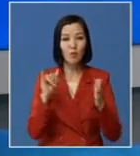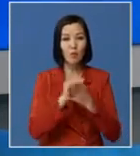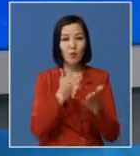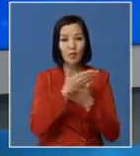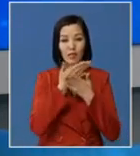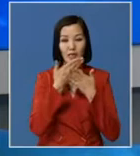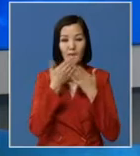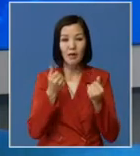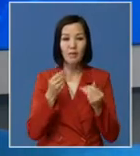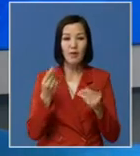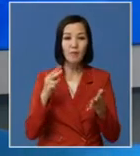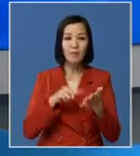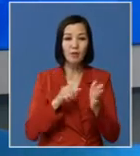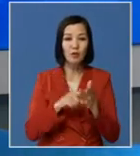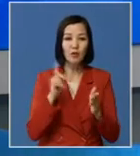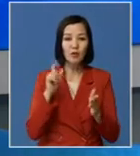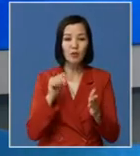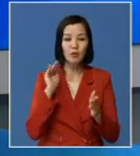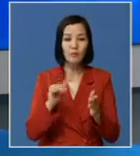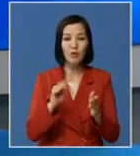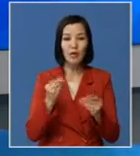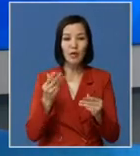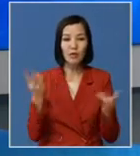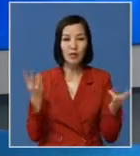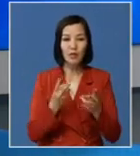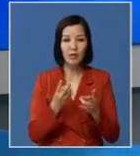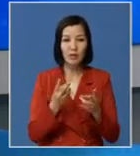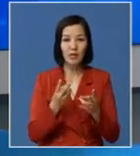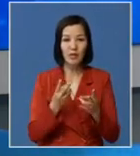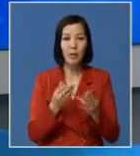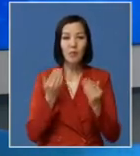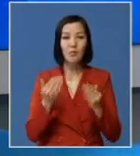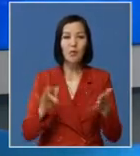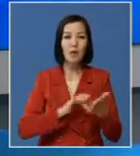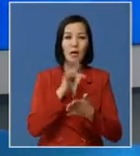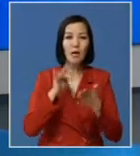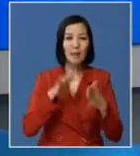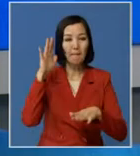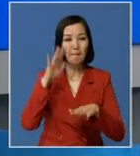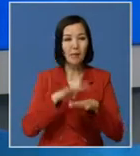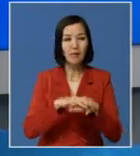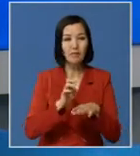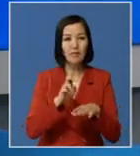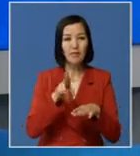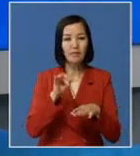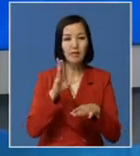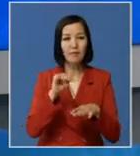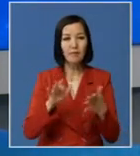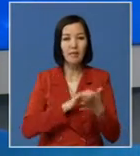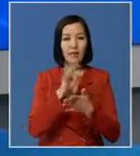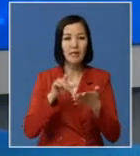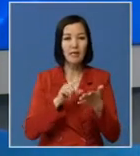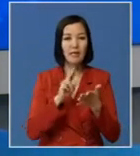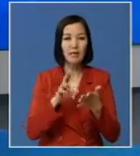Оған жергілікті бюджеттен 100 мыңға жуық қаражат қажет екен. Бұл туралы шаһар басшысы Ғалымжан Әбдірайымовтың